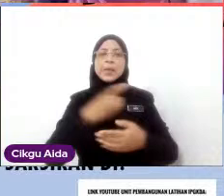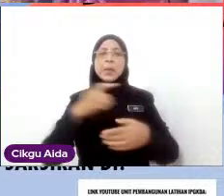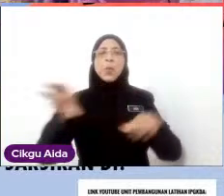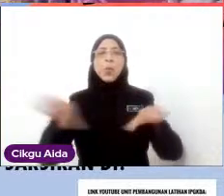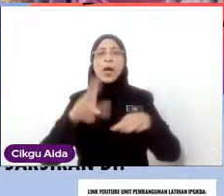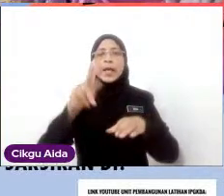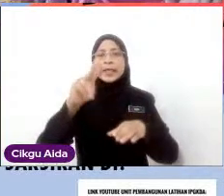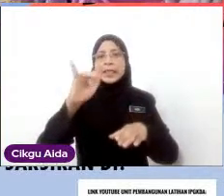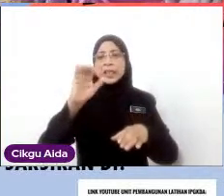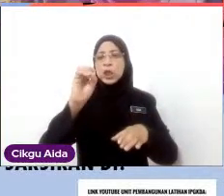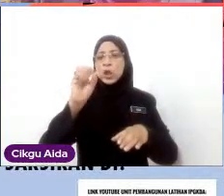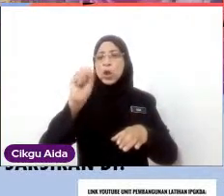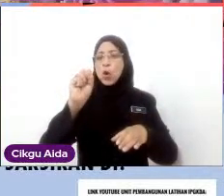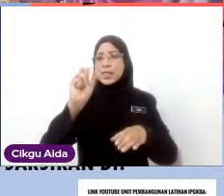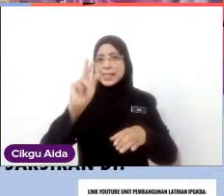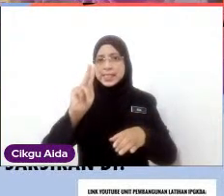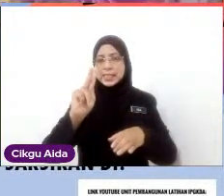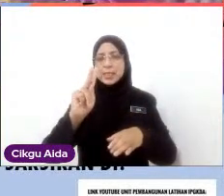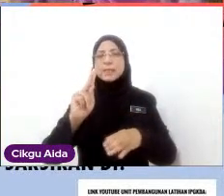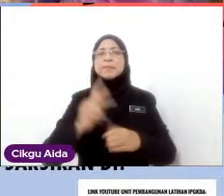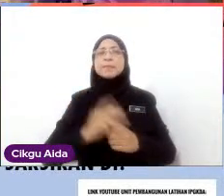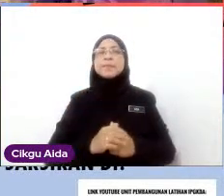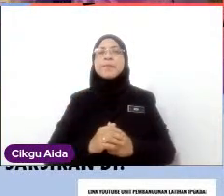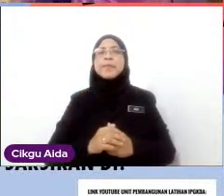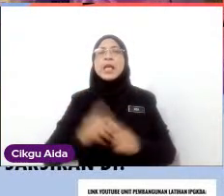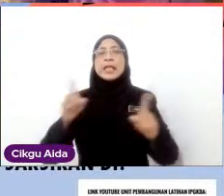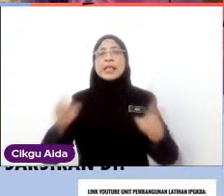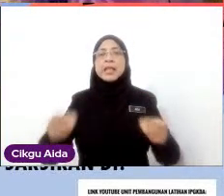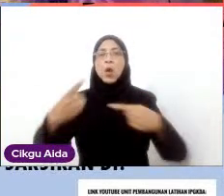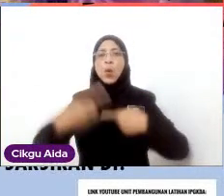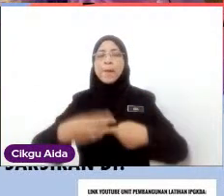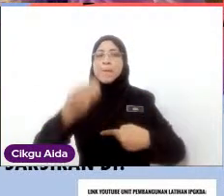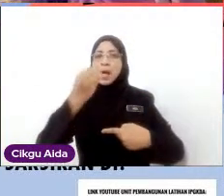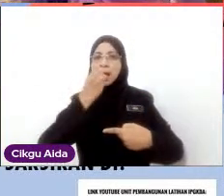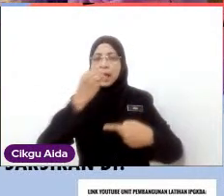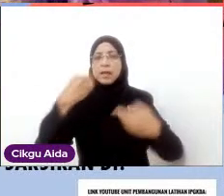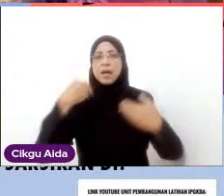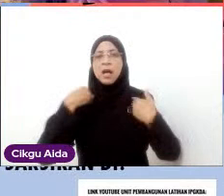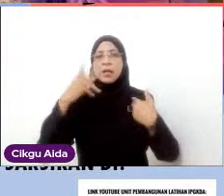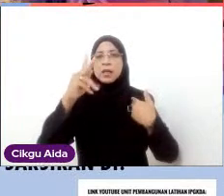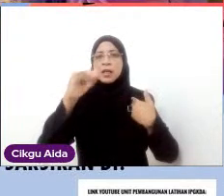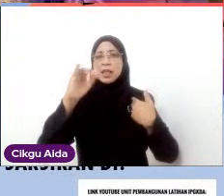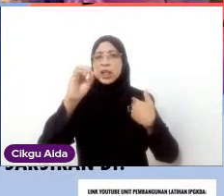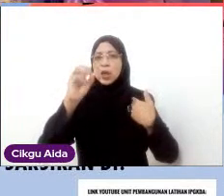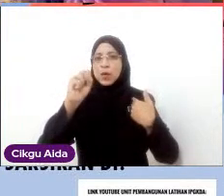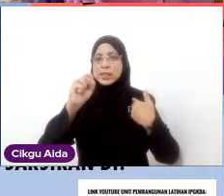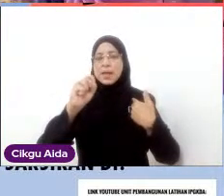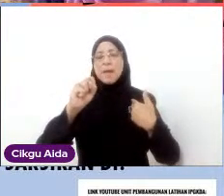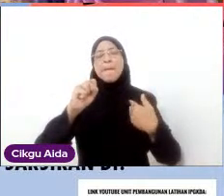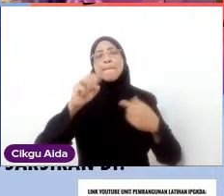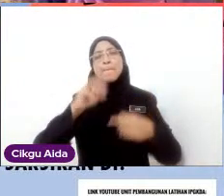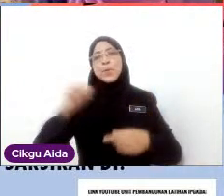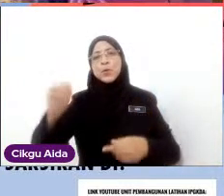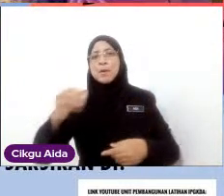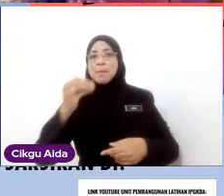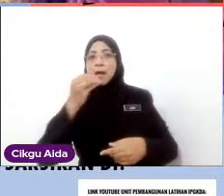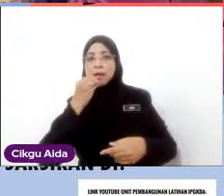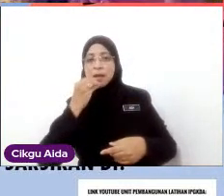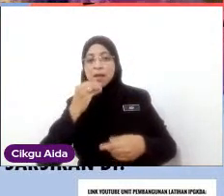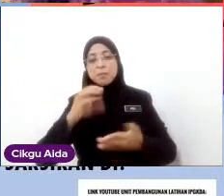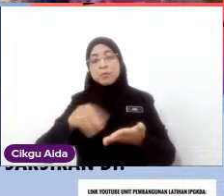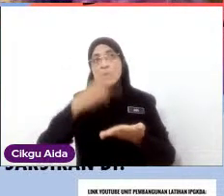YouTube tu, kiosk di Dewan Makan. Jadi murid-murid, tak adalah cikgu buat video YouTube, murid-murid tak boleh